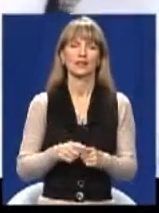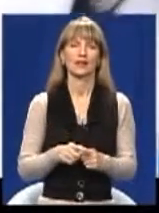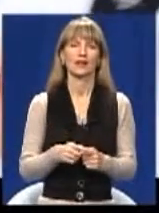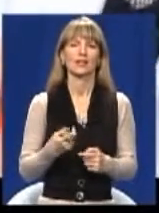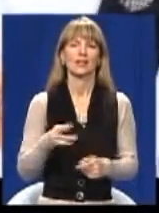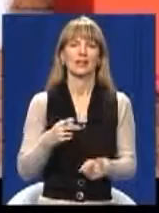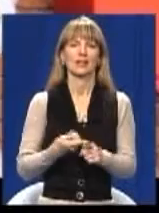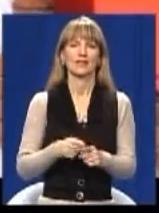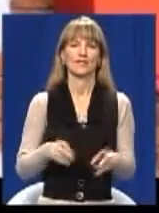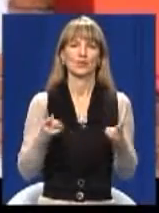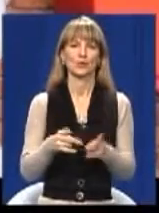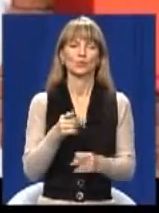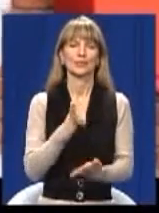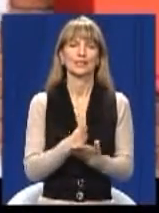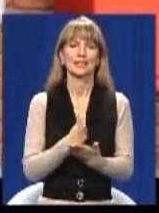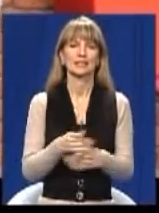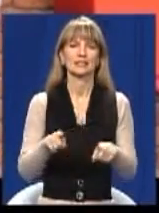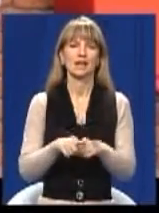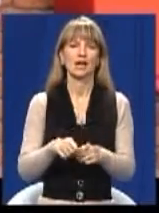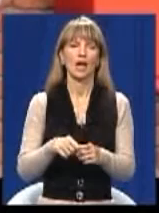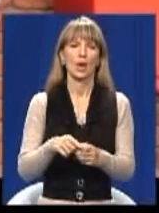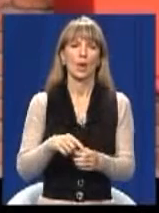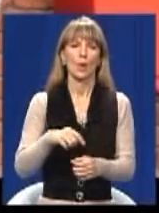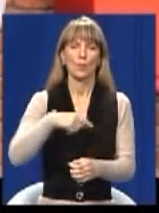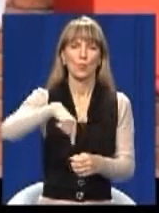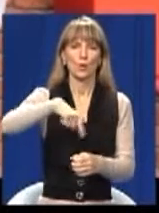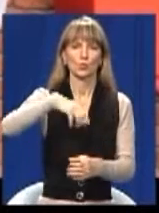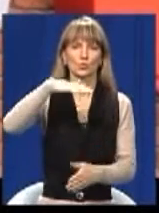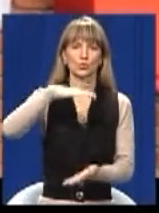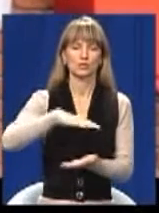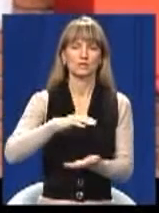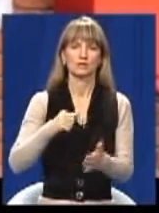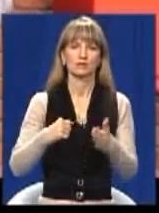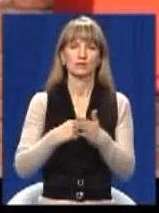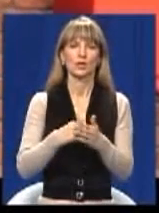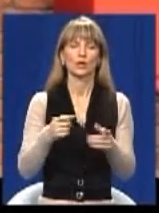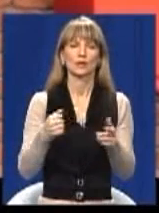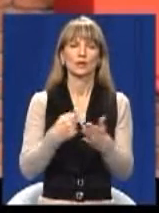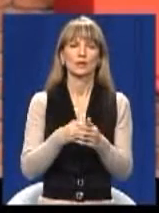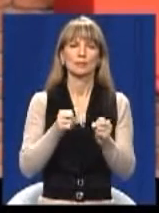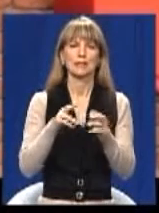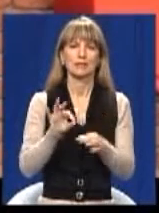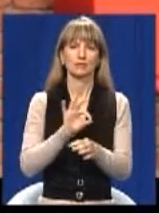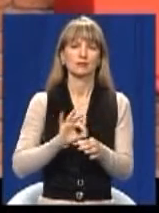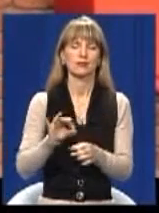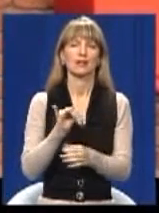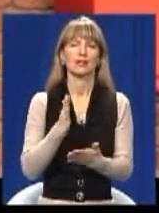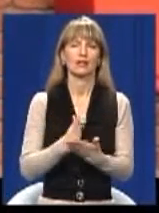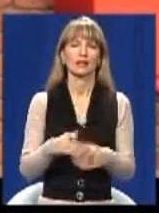для цього і потрібна. Ви бачите, тут є така пружина, вона приєднана до спеціальної мембрани. І є